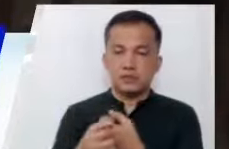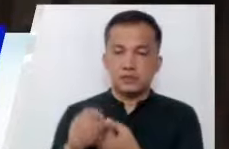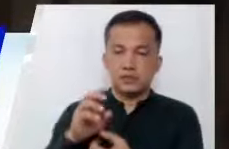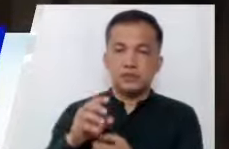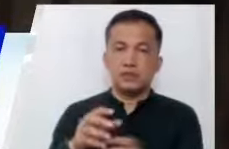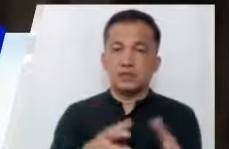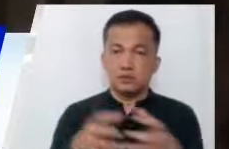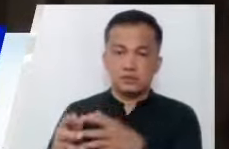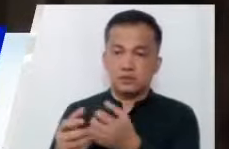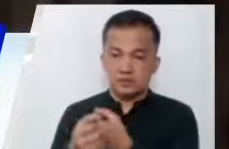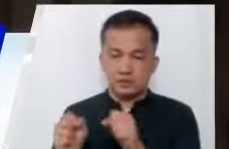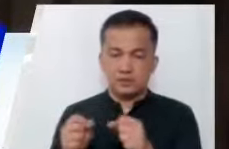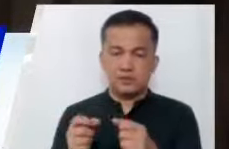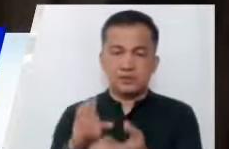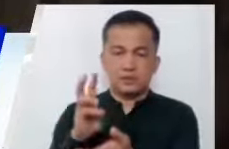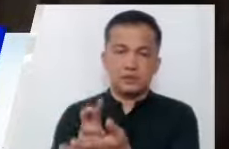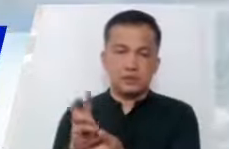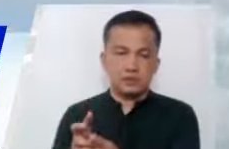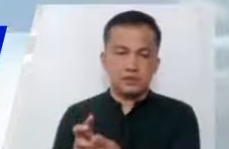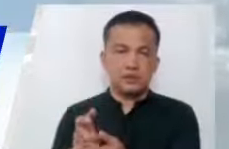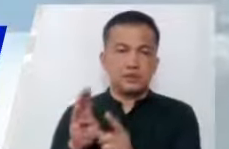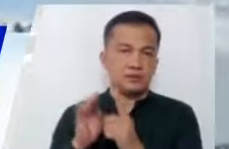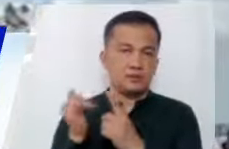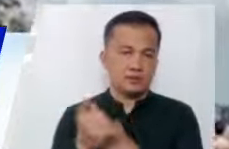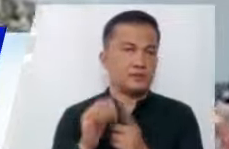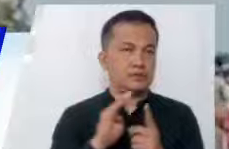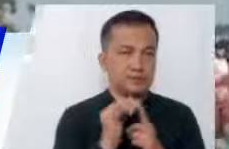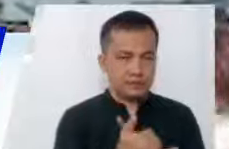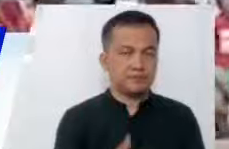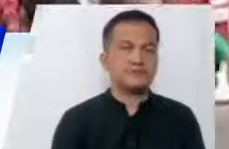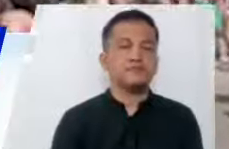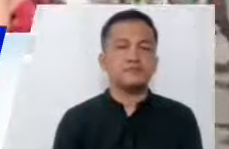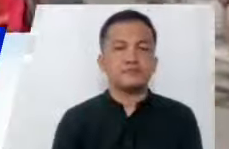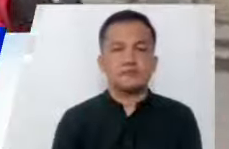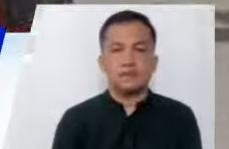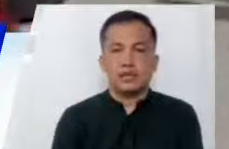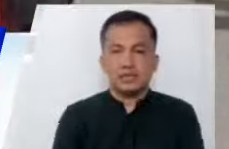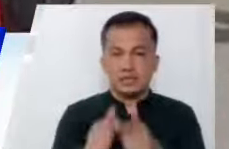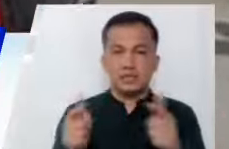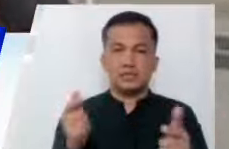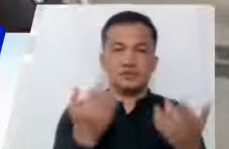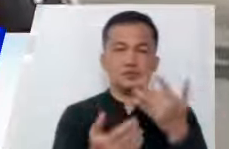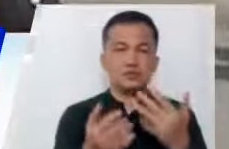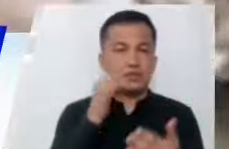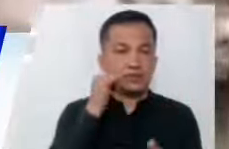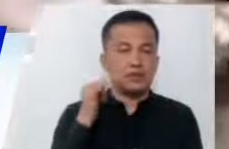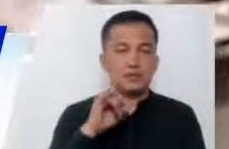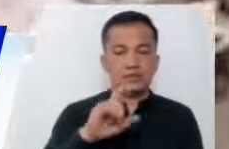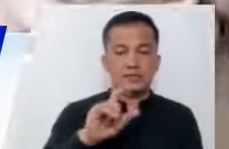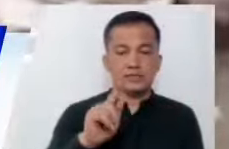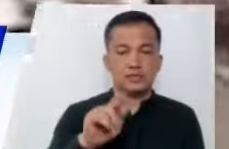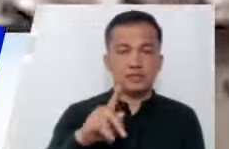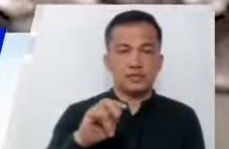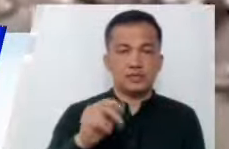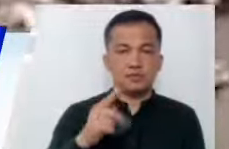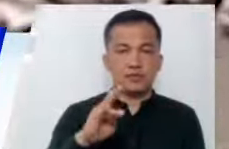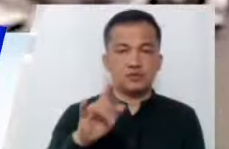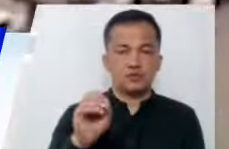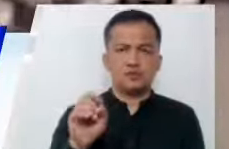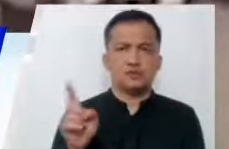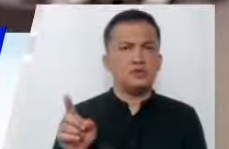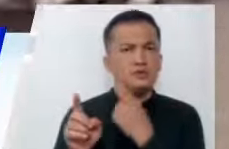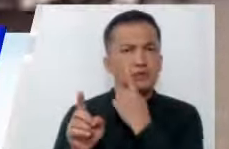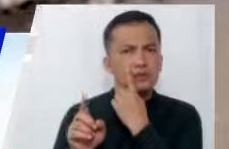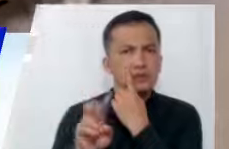center ng kani-kanilang barangay. Sa laki din ng sunog kahapon sa Isla Puting Bato, mahigit